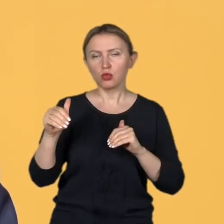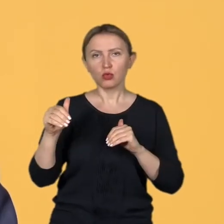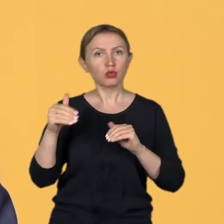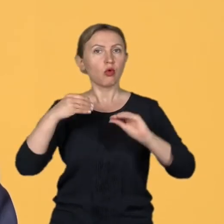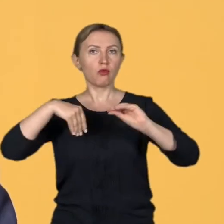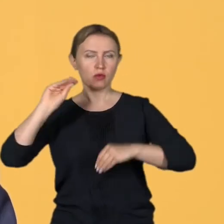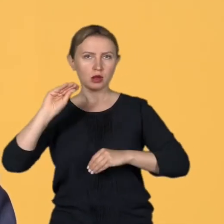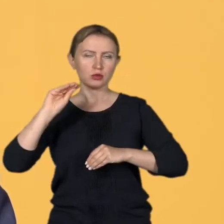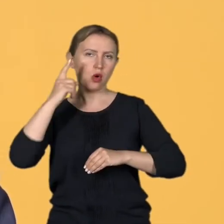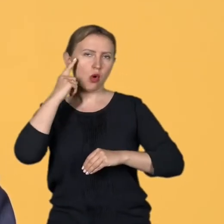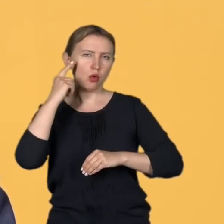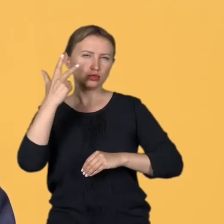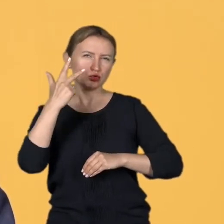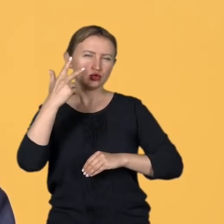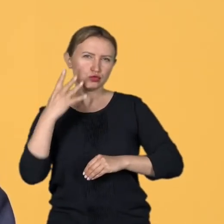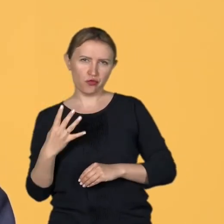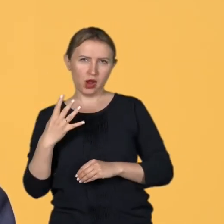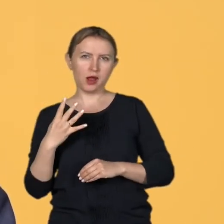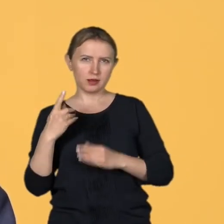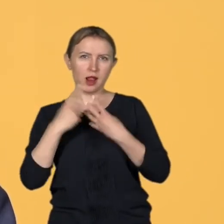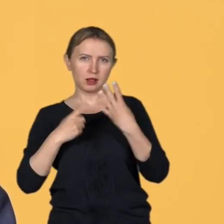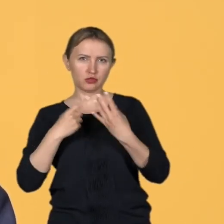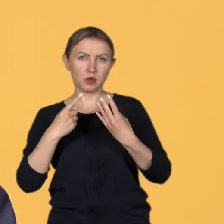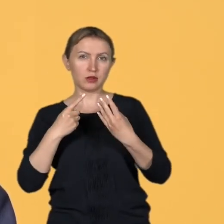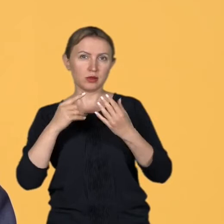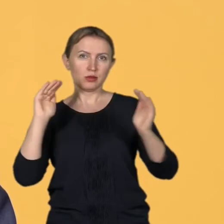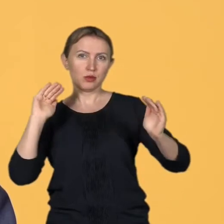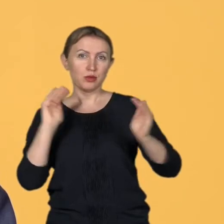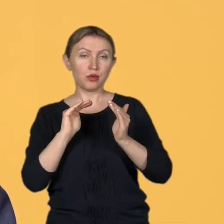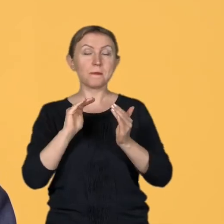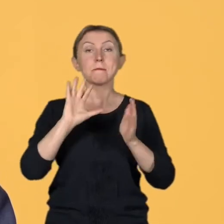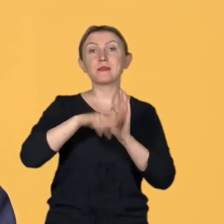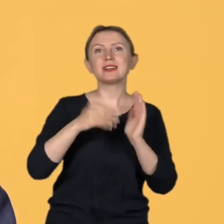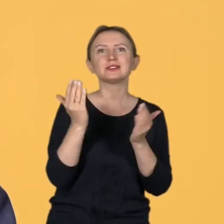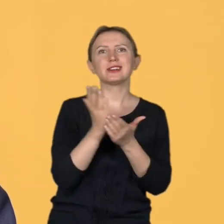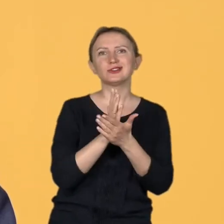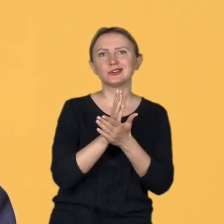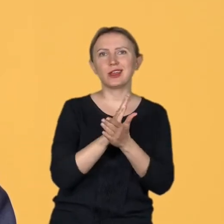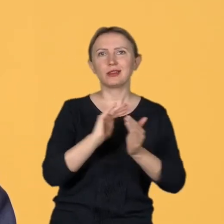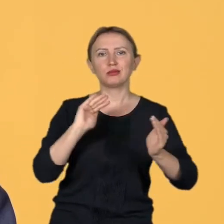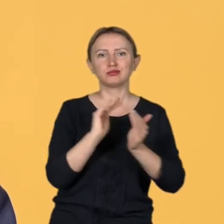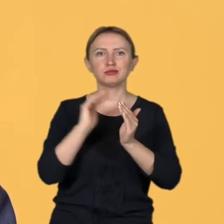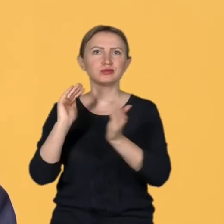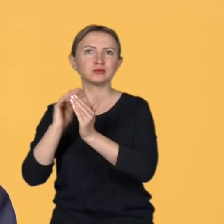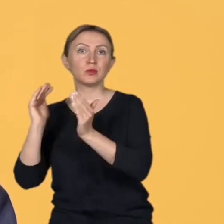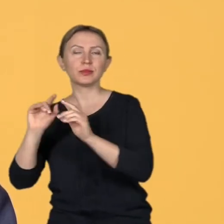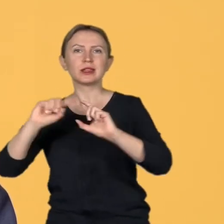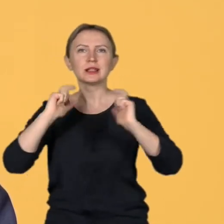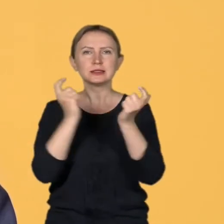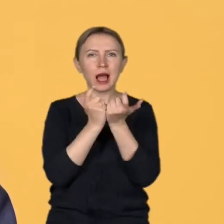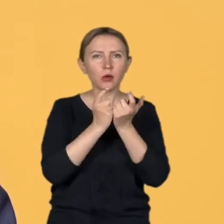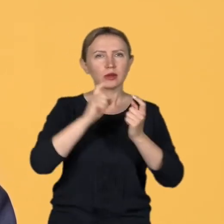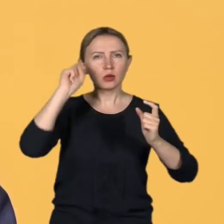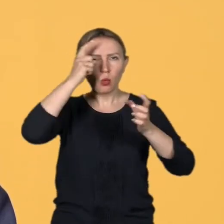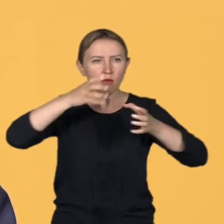czego większość, bo około 3/4 tej liczby ma ubyć z miast średnich. I tutaj ten cały taki policentryczny